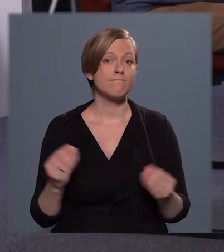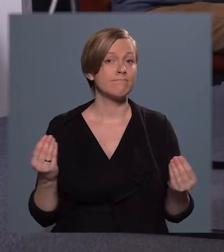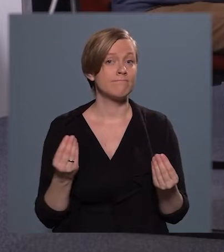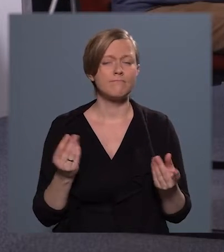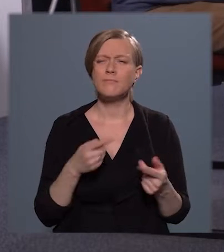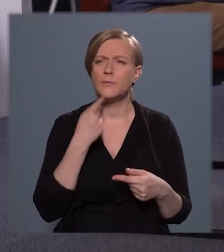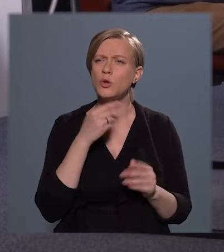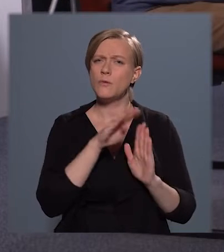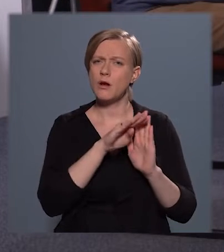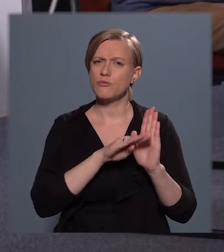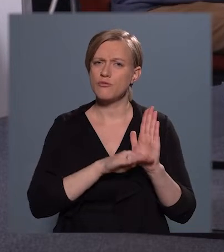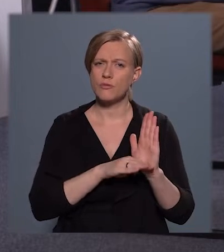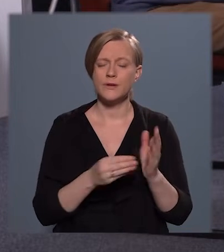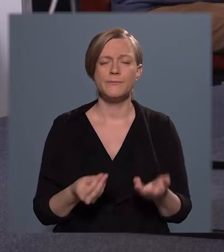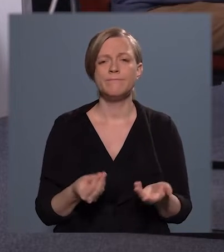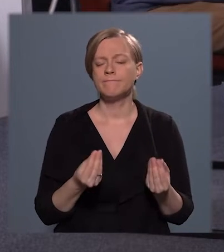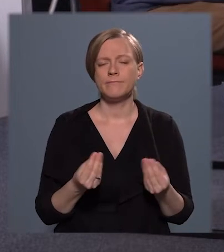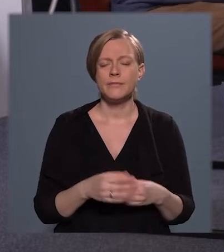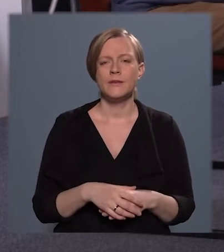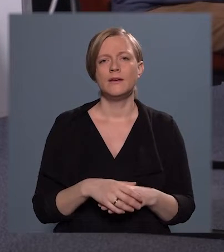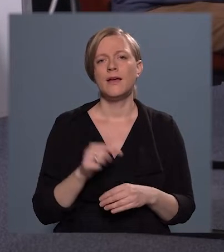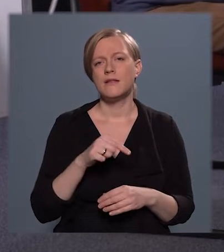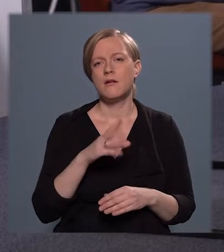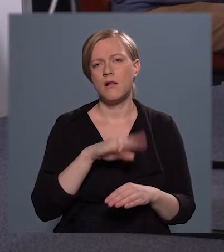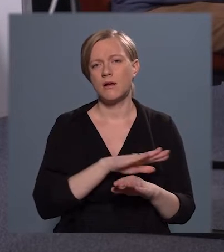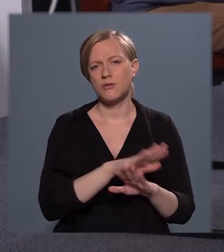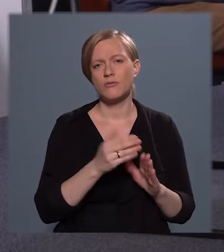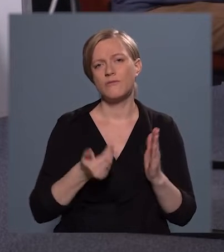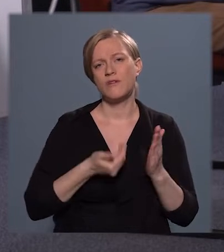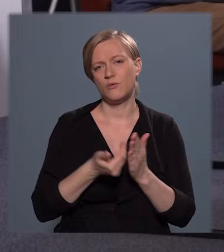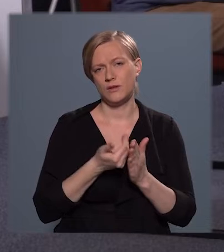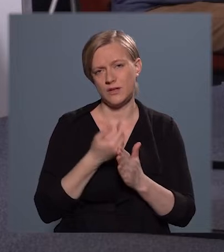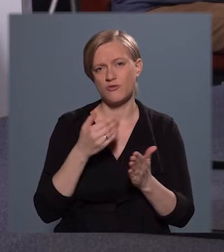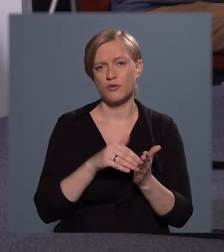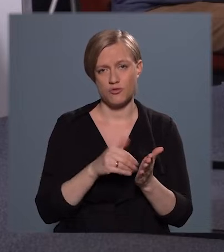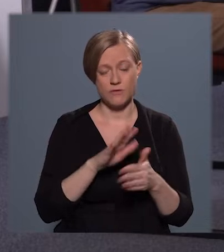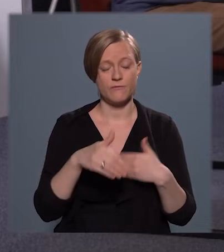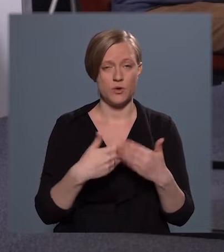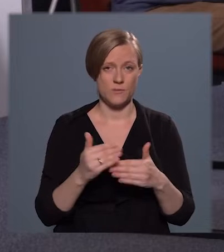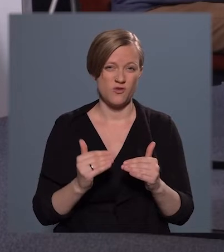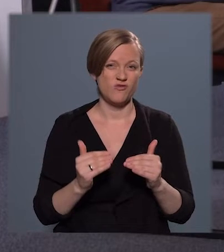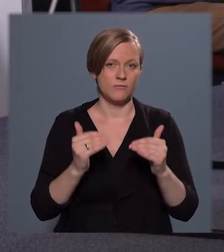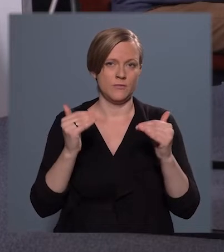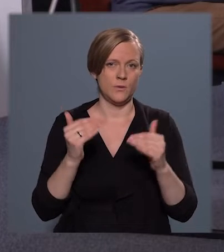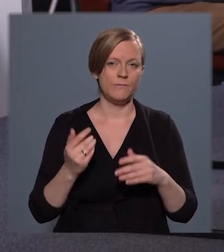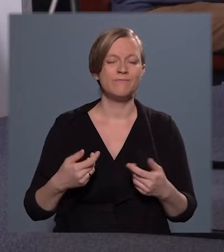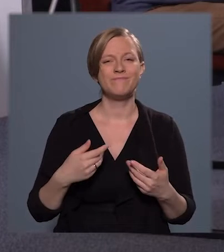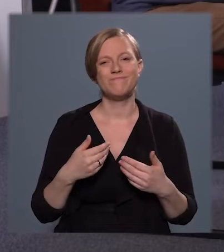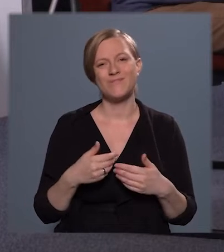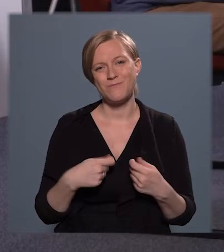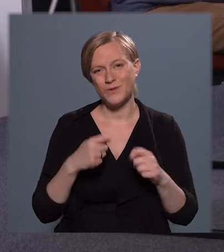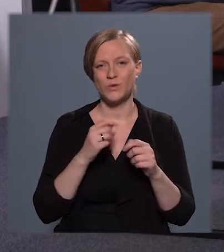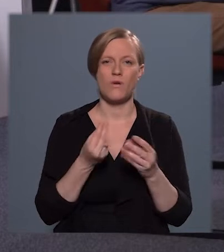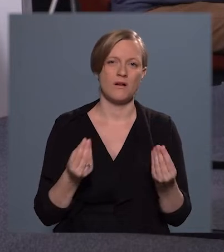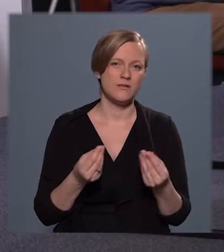miért mondom, hogy rangsor? Azért mondom, mert bár ezeknek a lakásoknak a felújítási költsége folyamatosan nő, építőanyagok ára